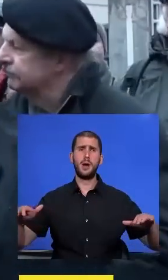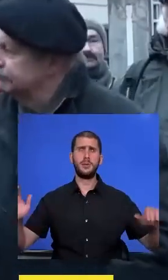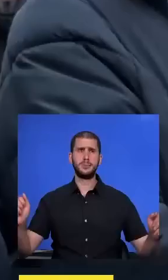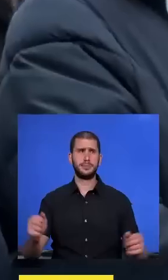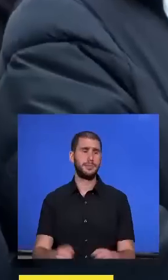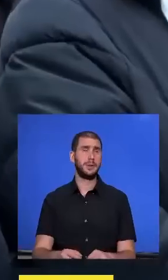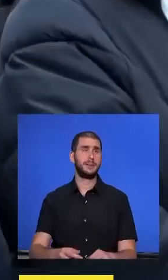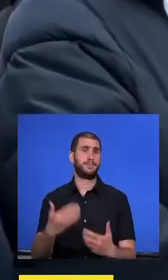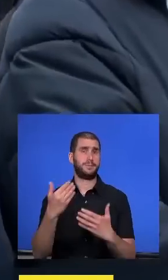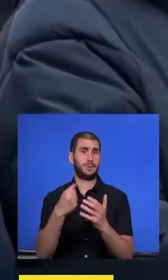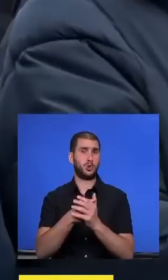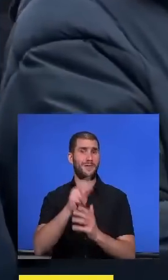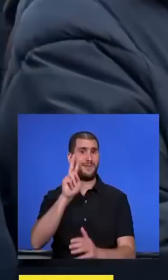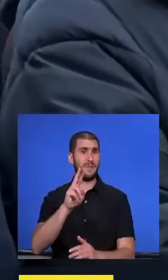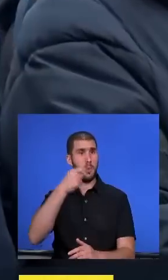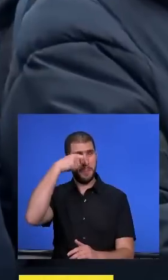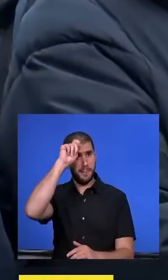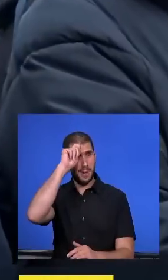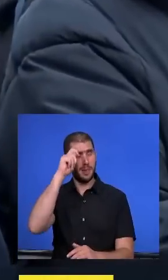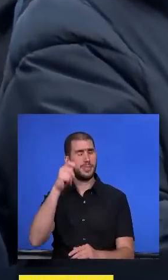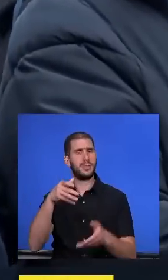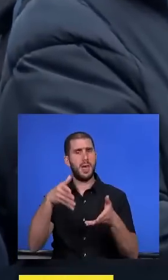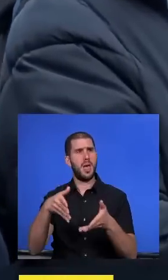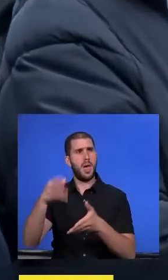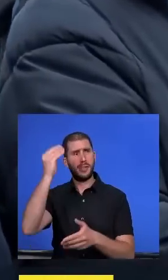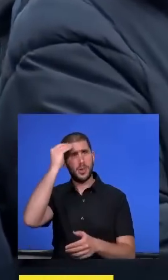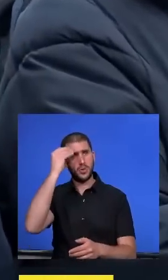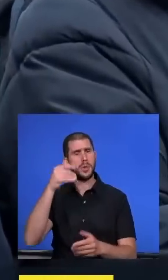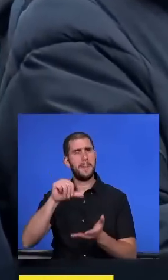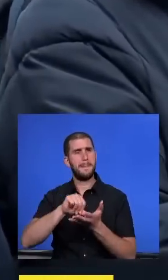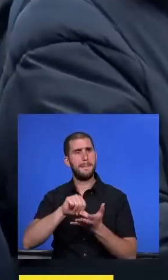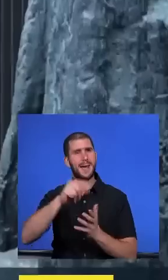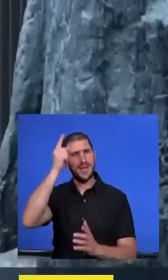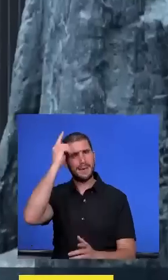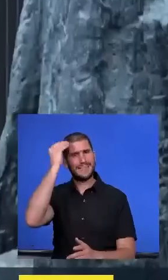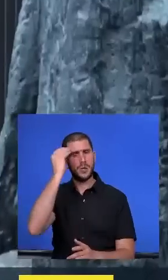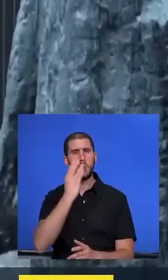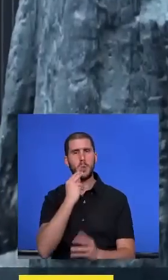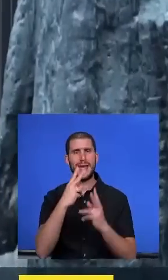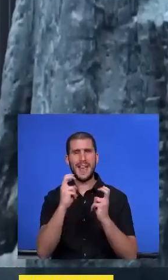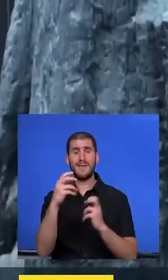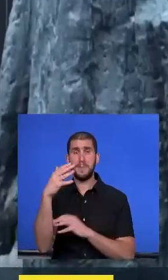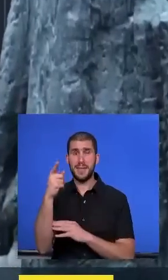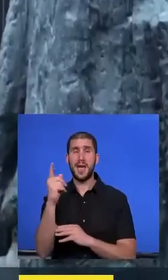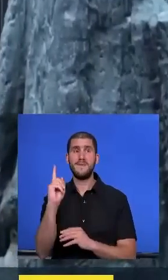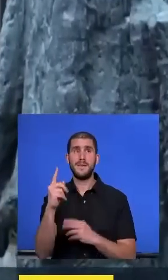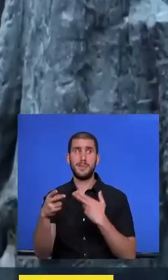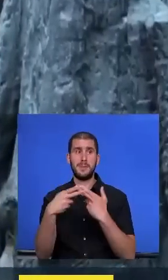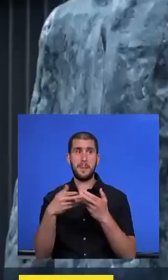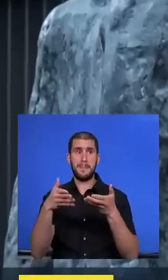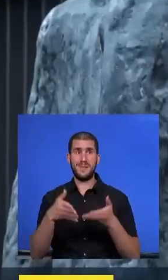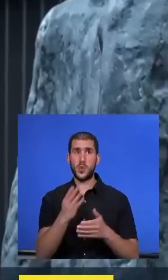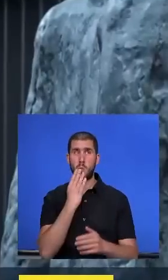סוף פברואר בברלין, מרובות האנדרטאות בבירת גרמניה לזכר יהודי העיר והמדינה והיבשת, אבל זו שבפתח בית הקברות